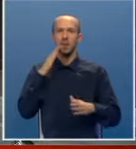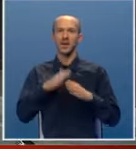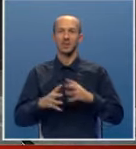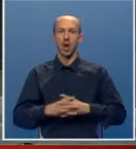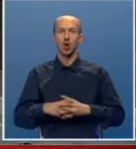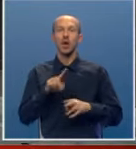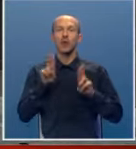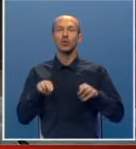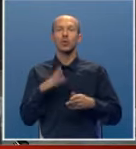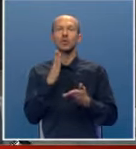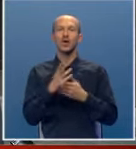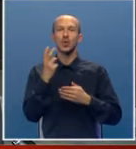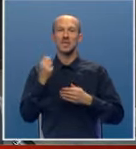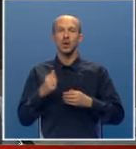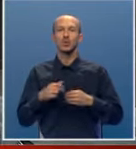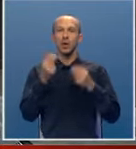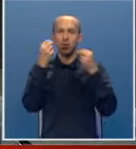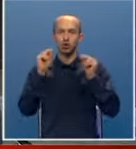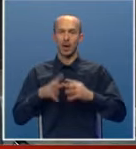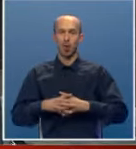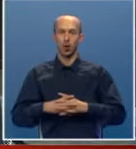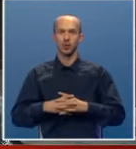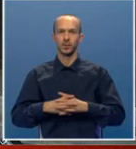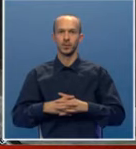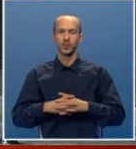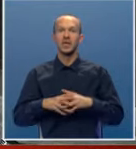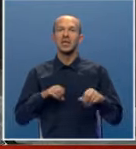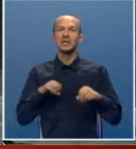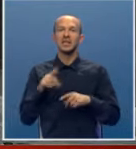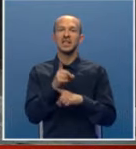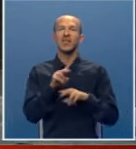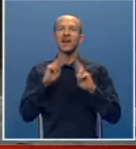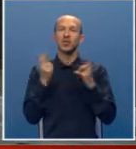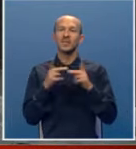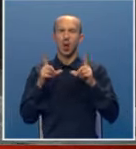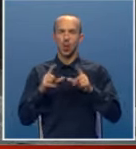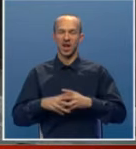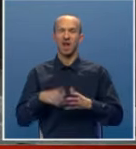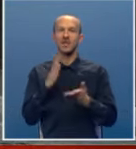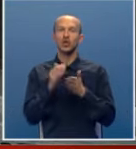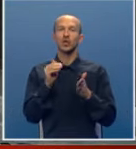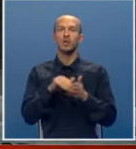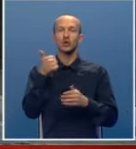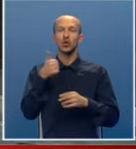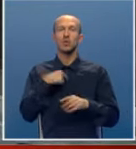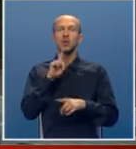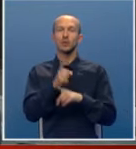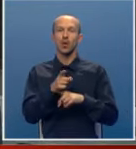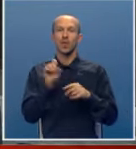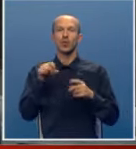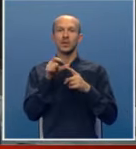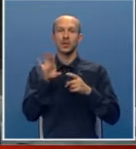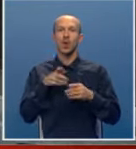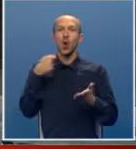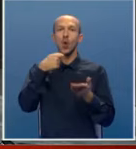maksimalno. Ne možemo po svaku cijenu da poštujemo direktive Evropske unije, već prevashodno moramo